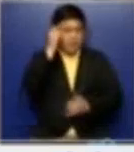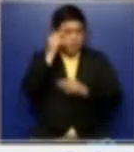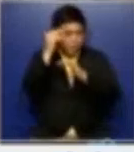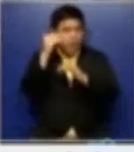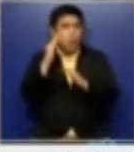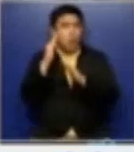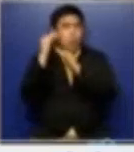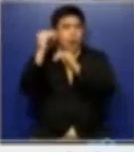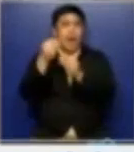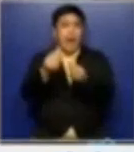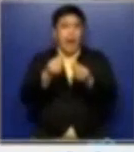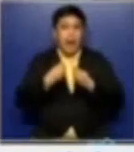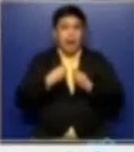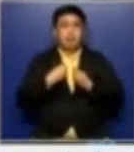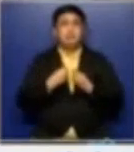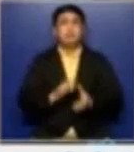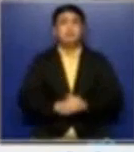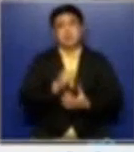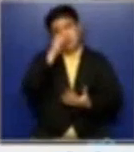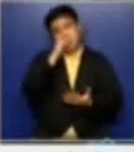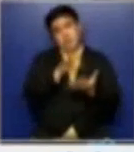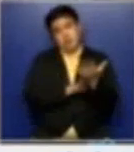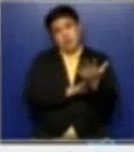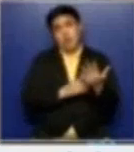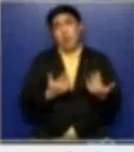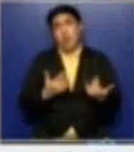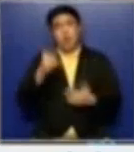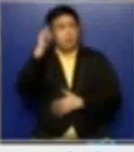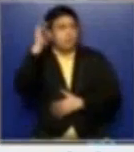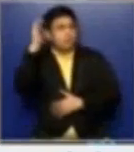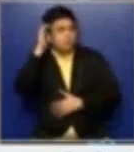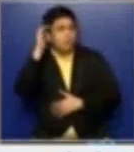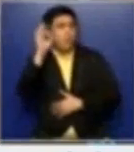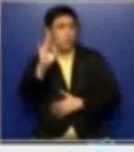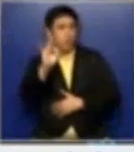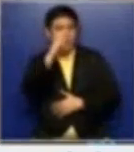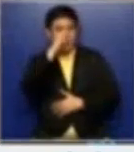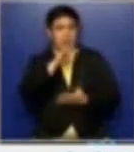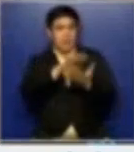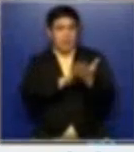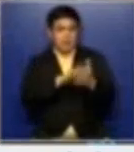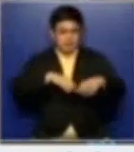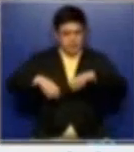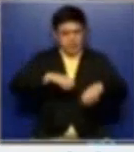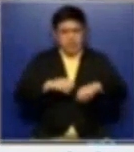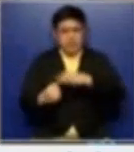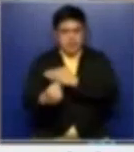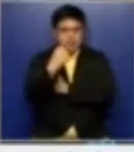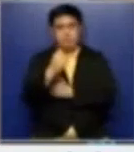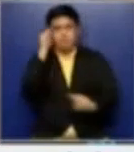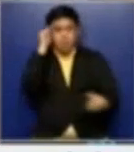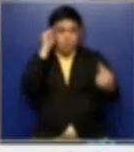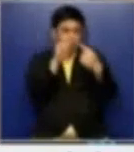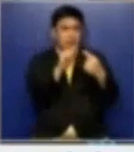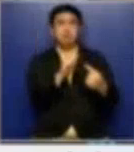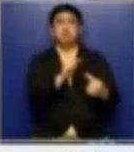หวังคนทั้งประเทศคนทั้งโลกเชื่อมั่นเออประเทศไทยเขาบริหารกันแบบนี้แล้วมีเป้าแล้ว